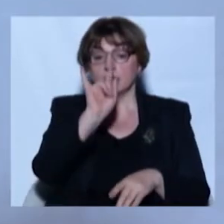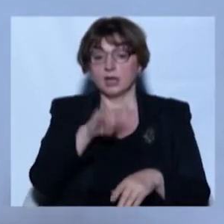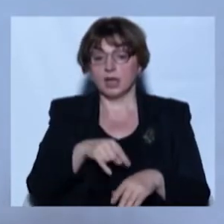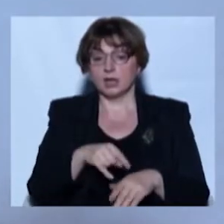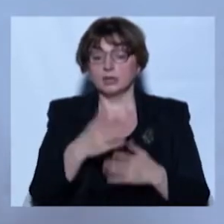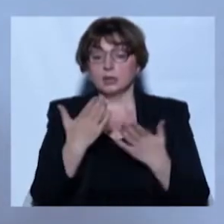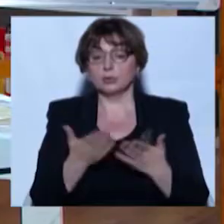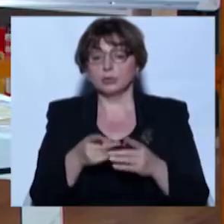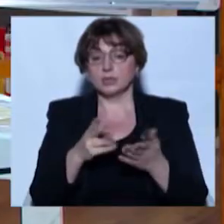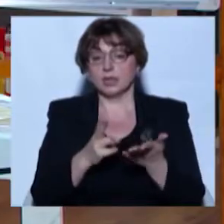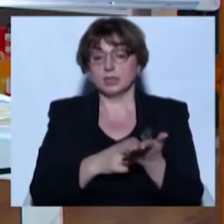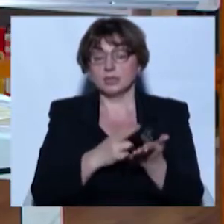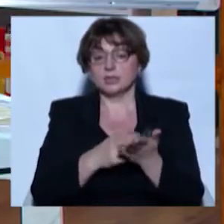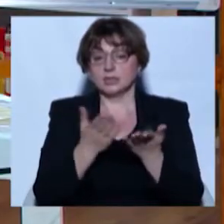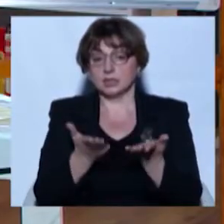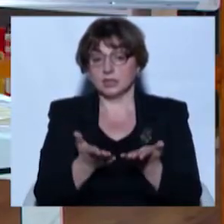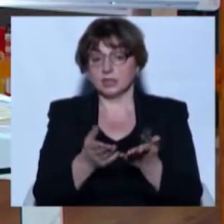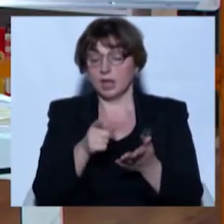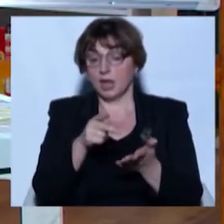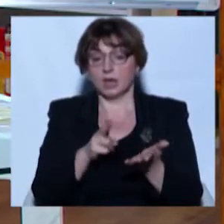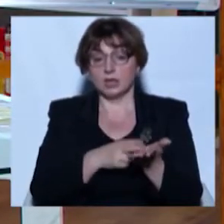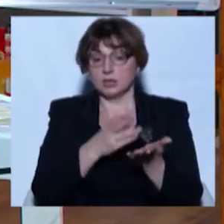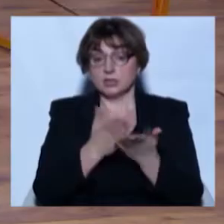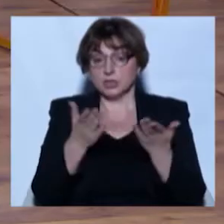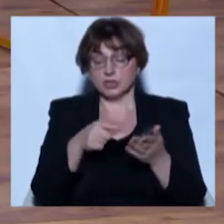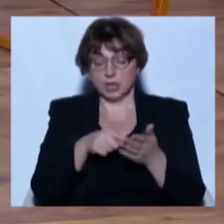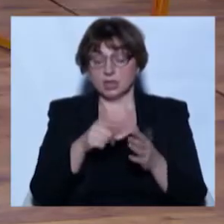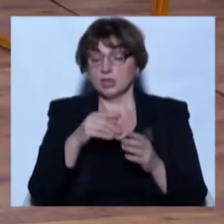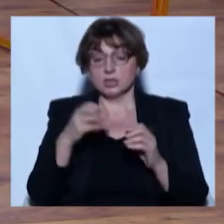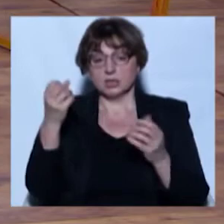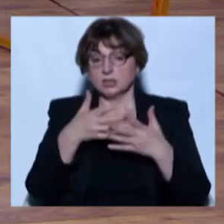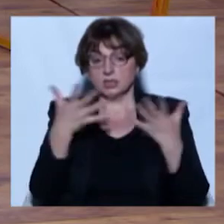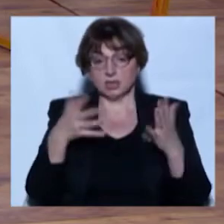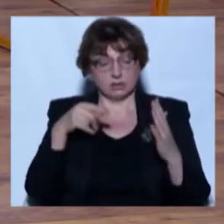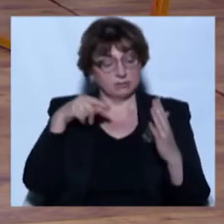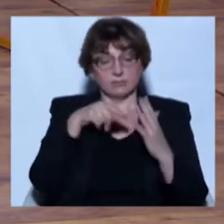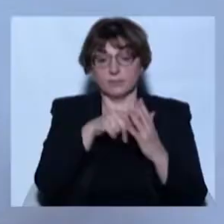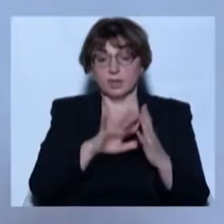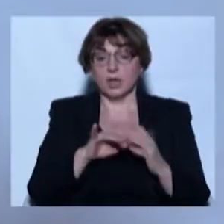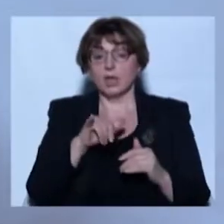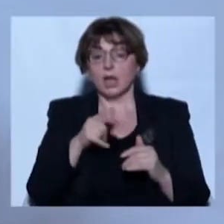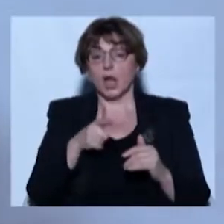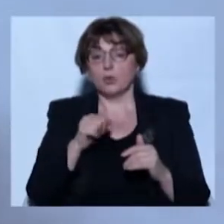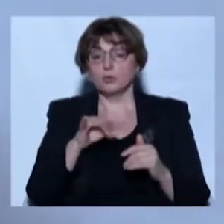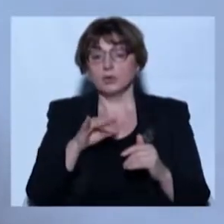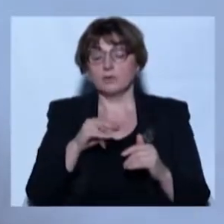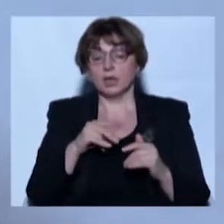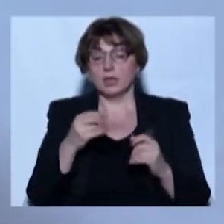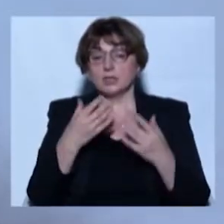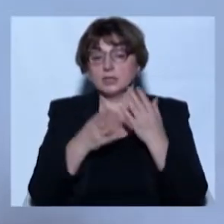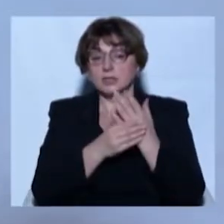այդ ունդաց ես ծիգնի։ Ասեց սխեղուլեպշի սինատելի արձել դեպա, դամ սխեղուլեպս կաղումջ իրուալ է սխեղուլեպս ուծոտև